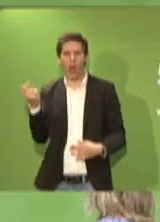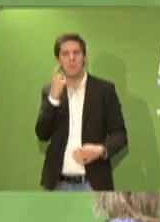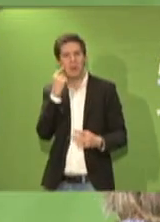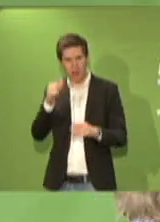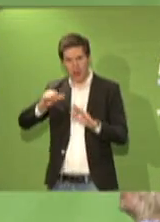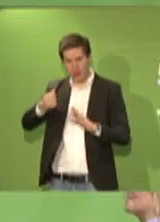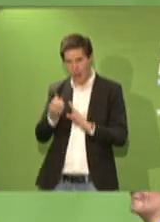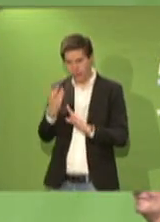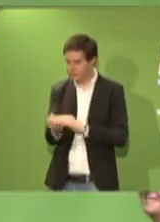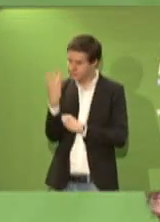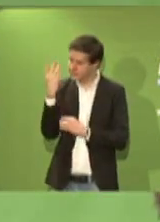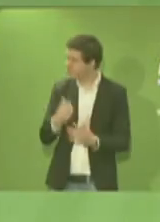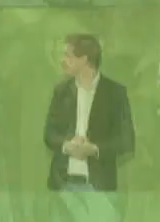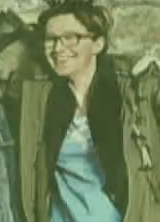einblenden.